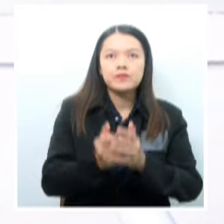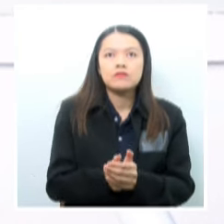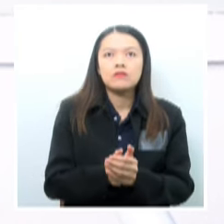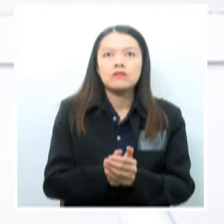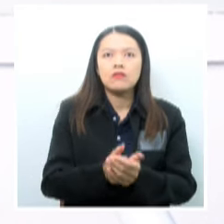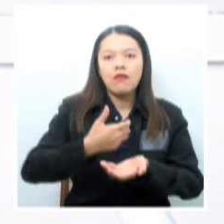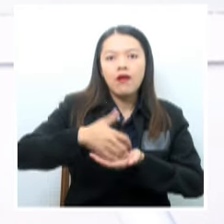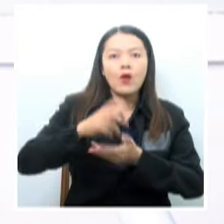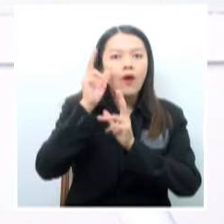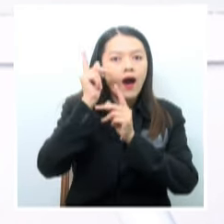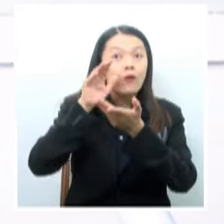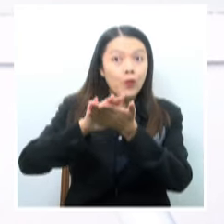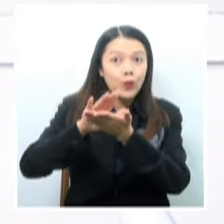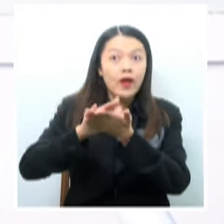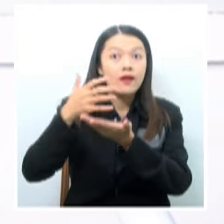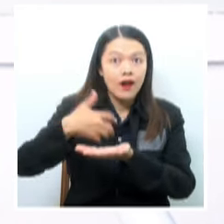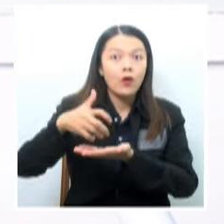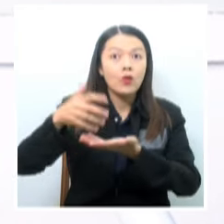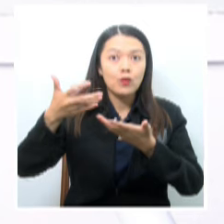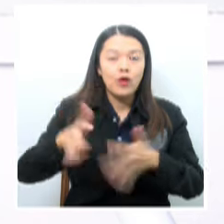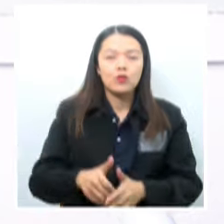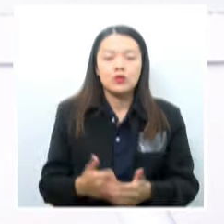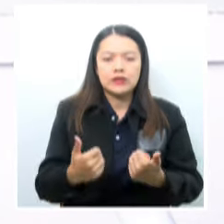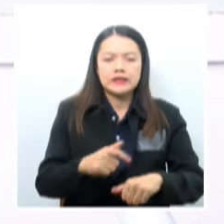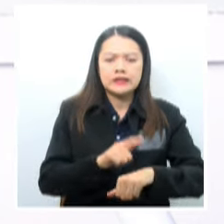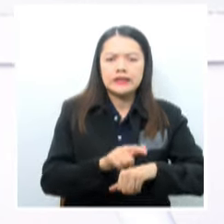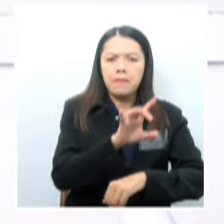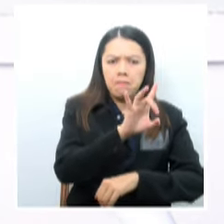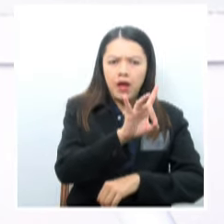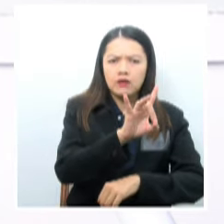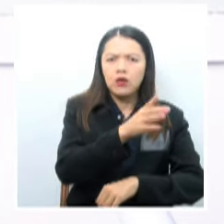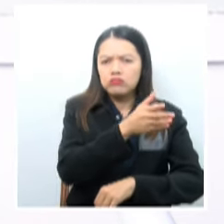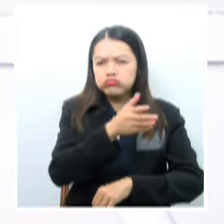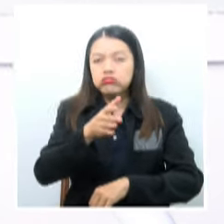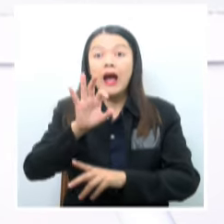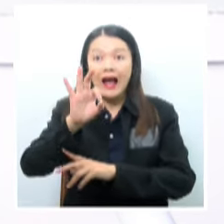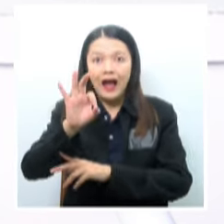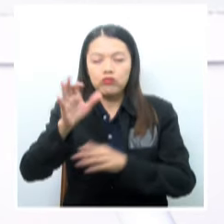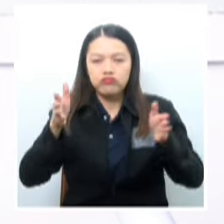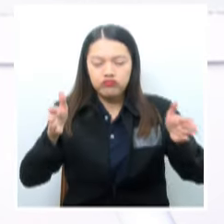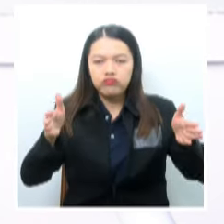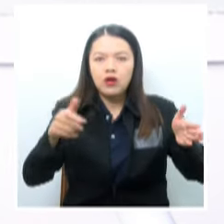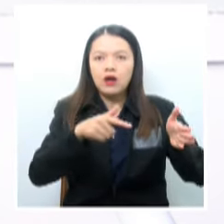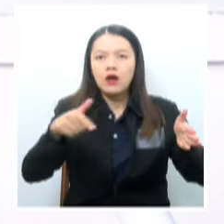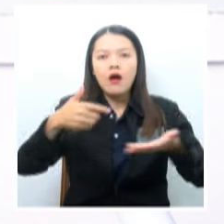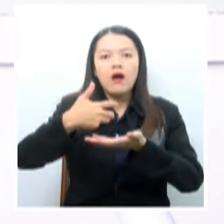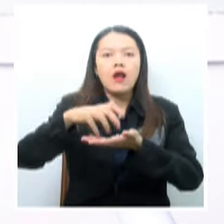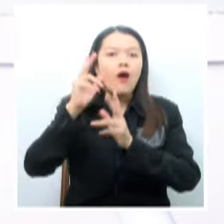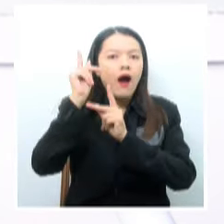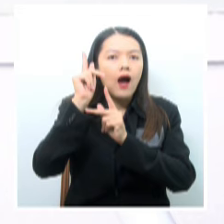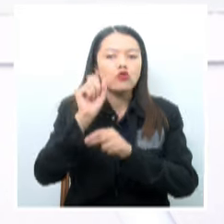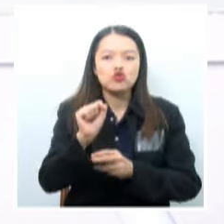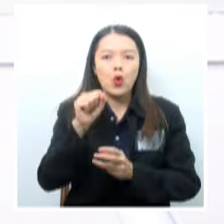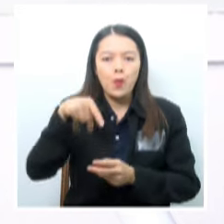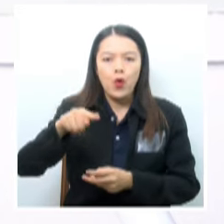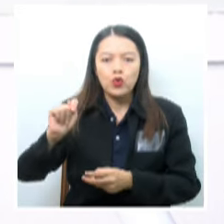เรื่องเล่าข่าวโรงเรียนนะคะแล้วก็ในช่วงนี้ตั้งแต่เวลา 8:00 นไปจนถึงเวลา 9:00 นเลยกับเรื่องเล่าข่าวสปทนะ